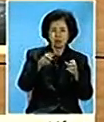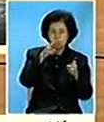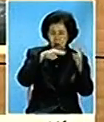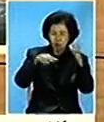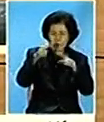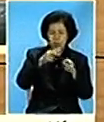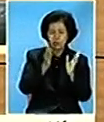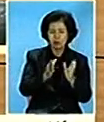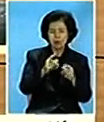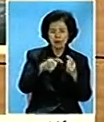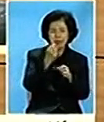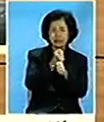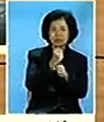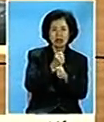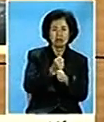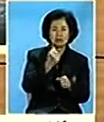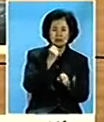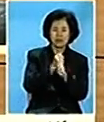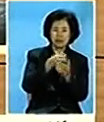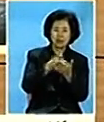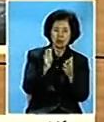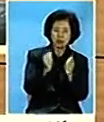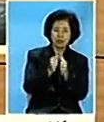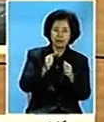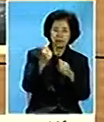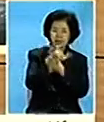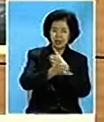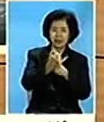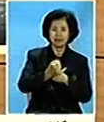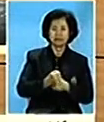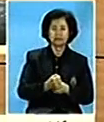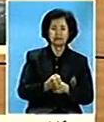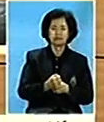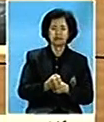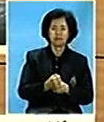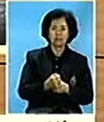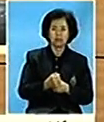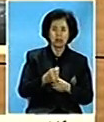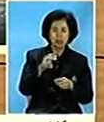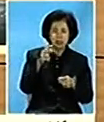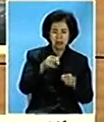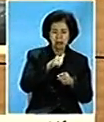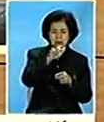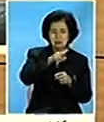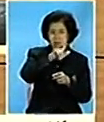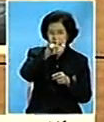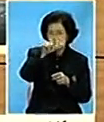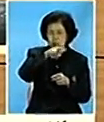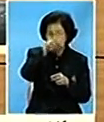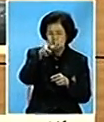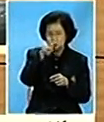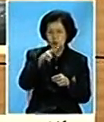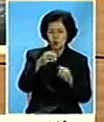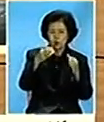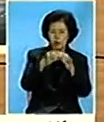รเหล่านั้นไว้ให้ยืนยาวทำประโยชน์ให้กับประเทศชาติต่อไปนะครับท่านประธานครับท่านประธานครับการดูงานในต่างประเทศทุกห